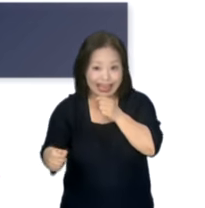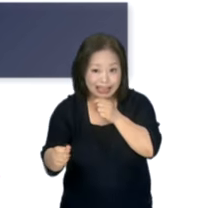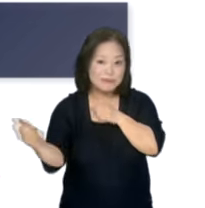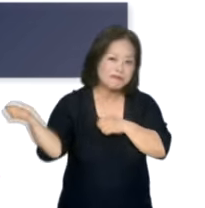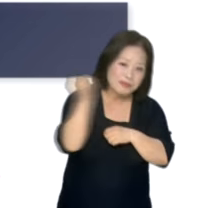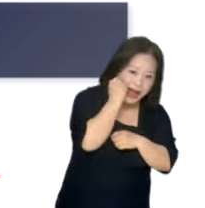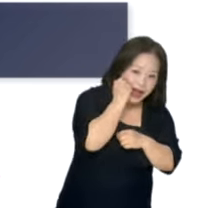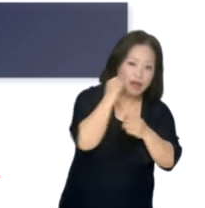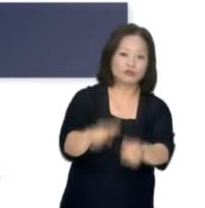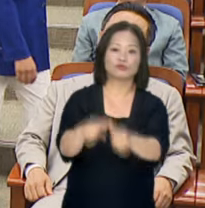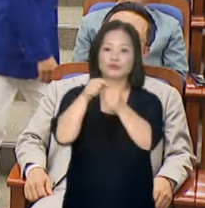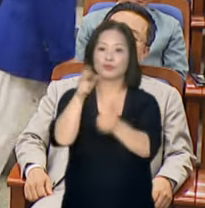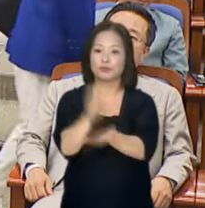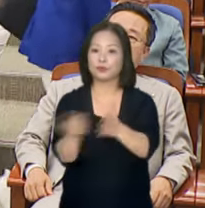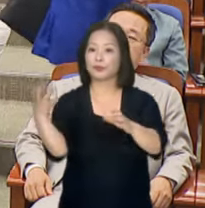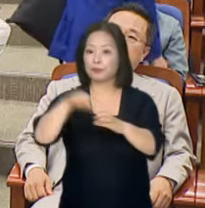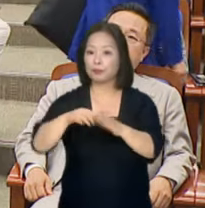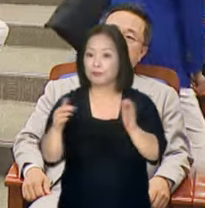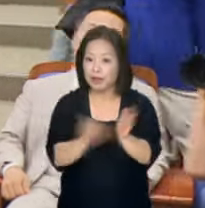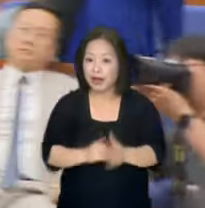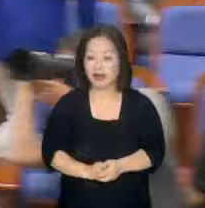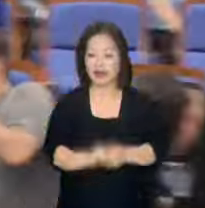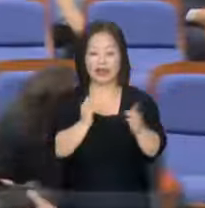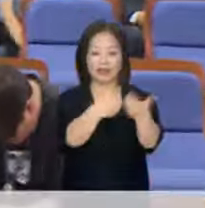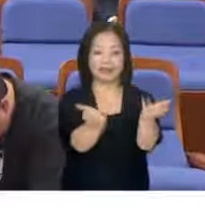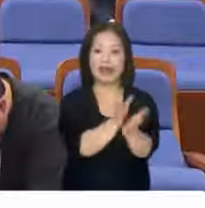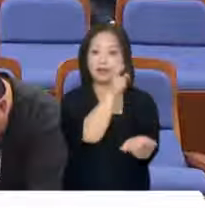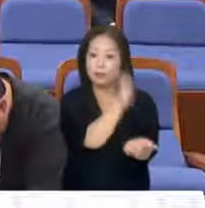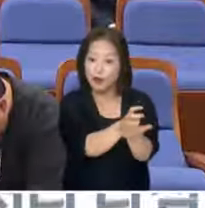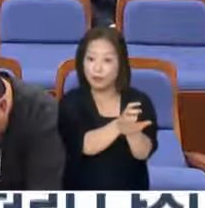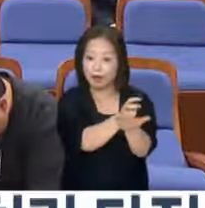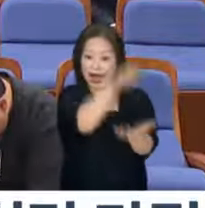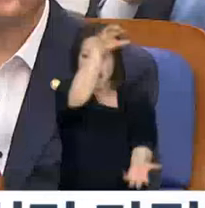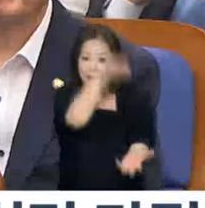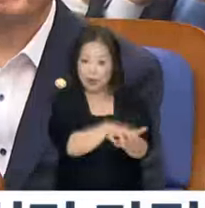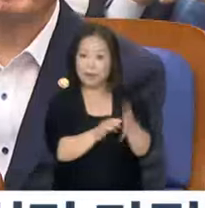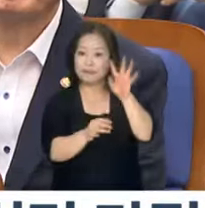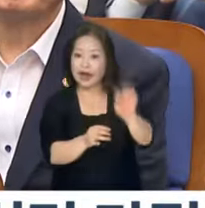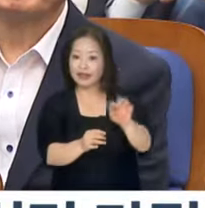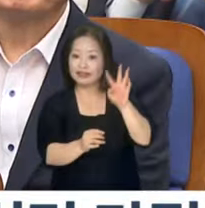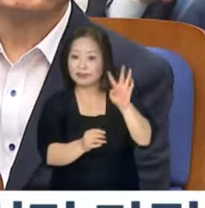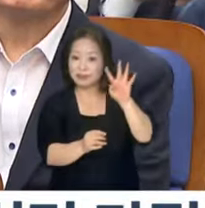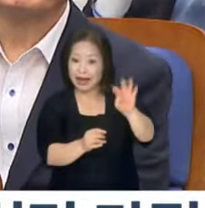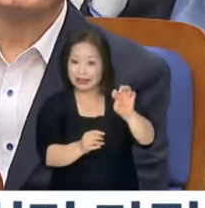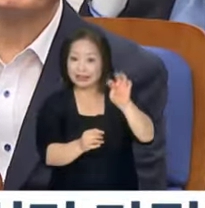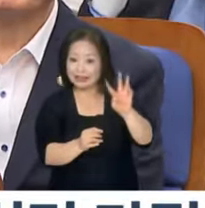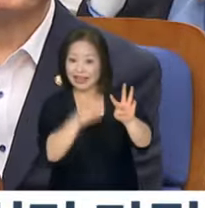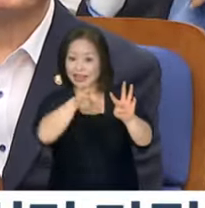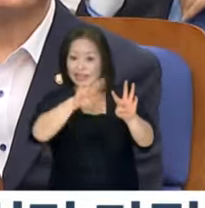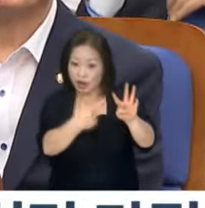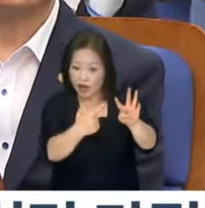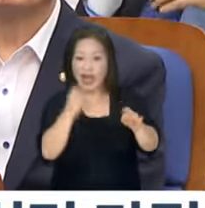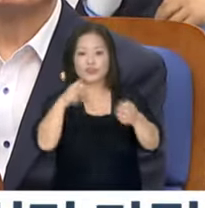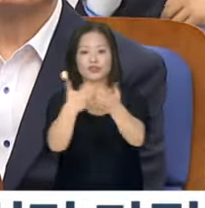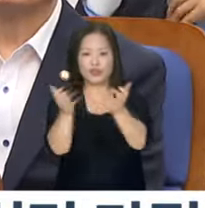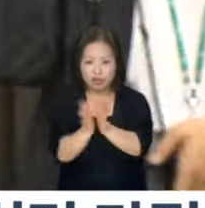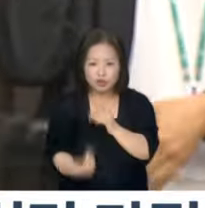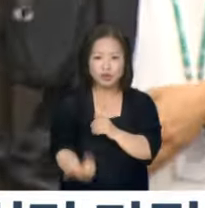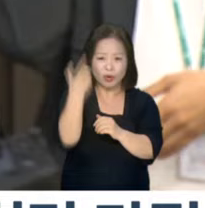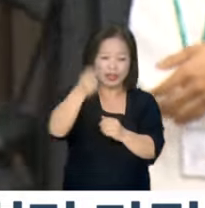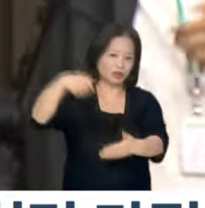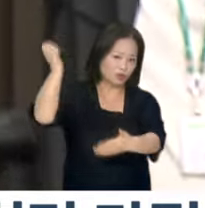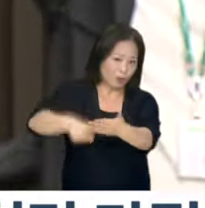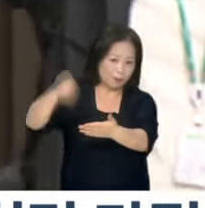구제법 등이 포함됐습니다. 당론 법안은 모두 43건으로 늘었는데 민주당은 신속한 처리를